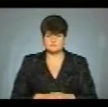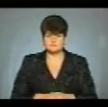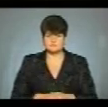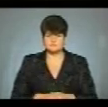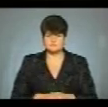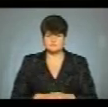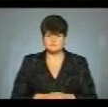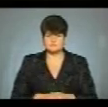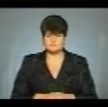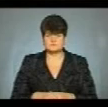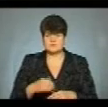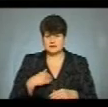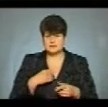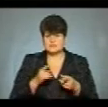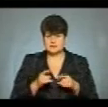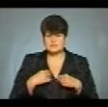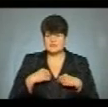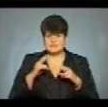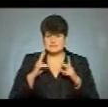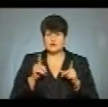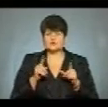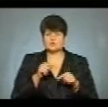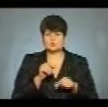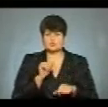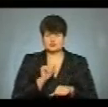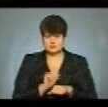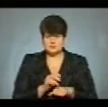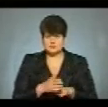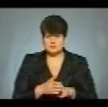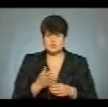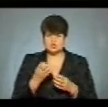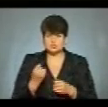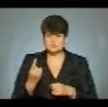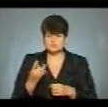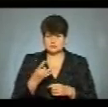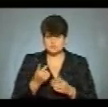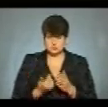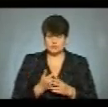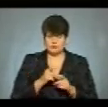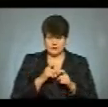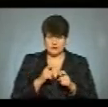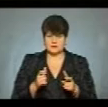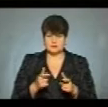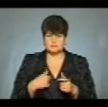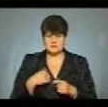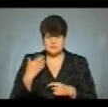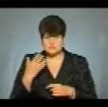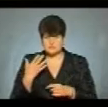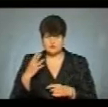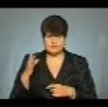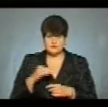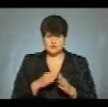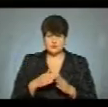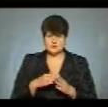І я насправді не знаю, що його зупинило. Я знов ще раз крикнула. Мені здалося, що, напевно, вже всі